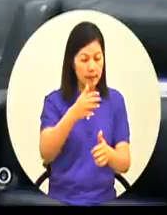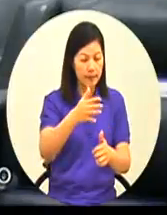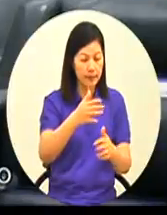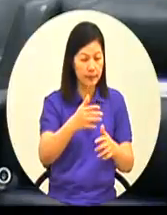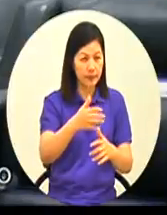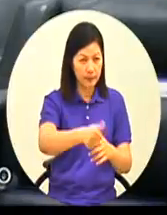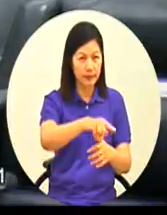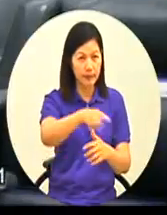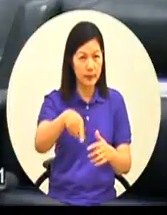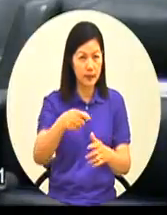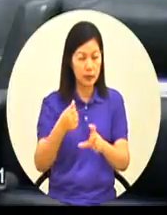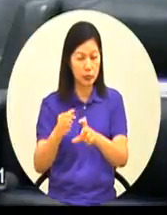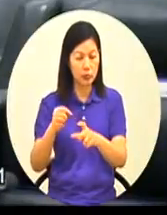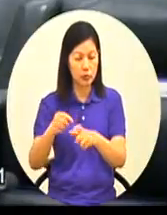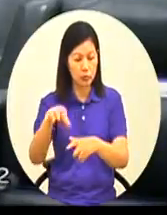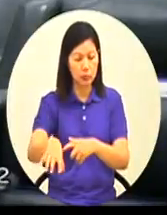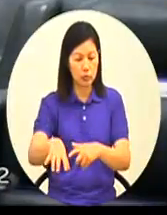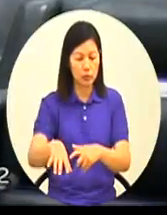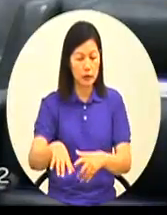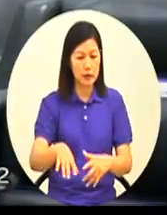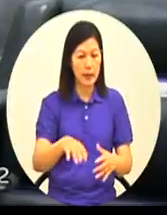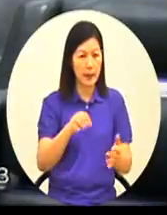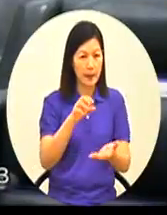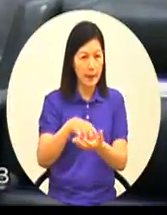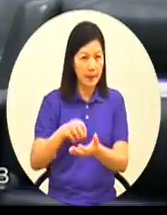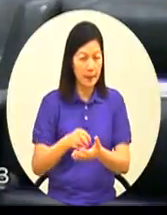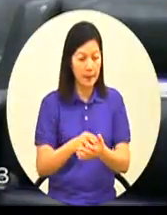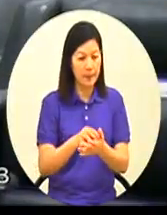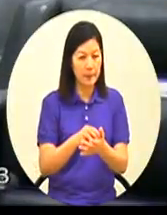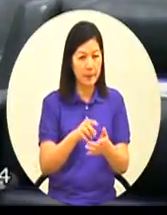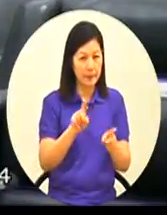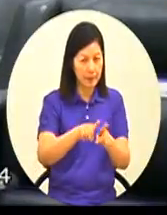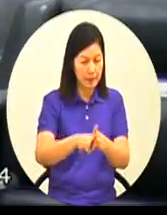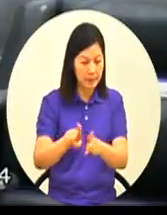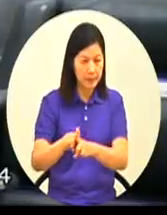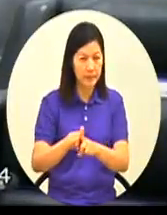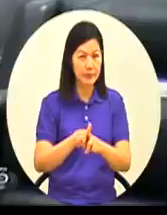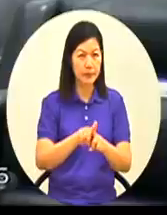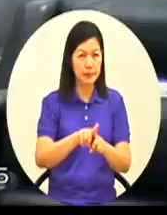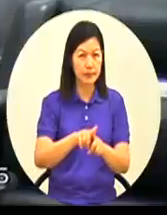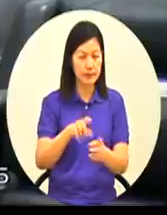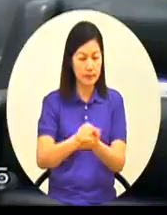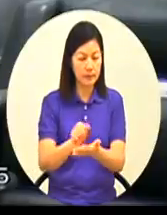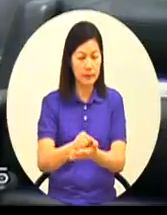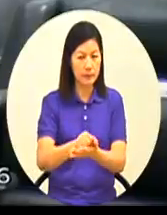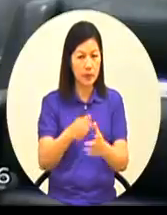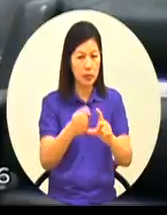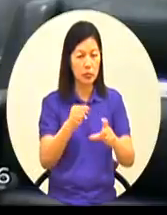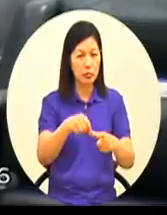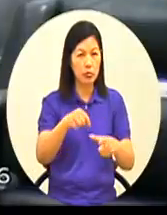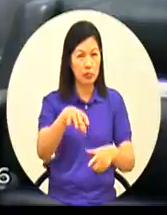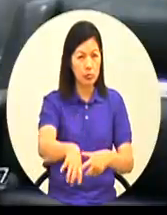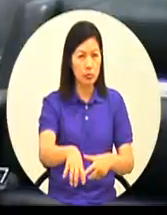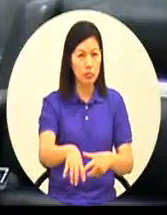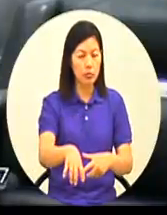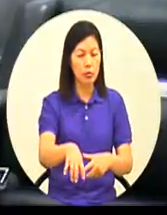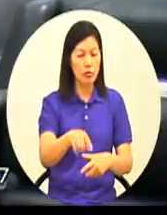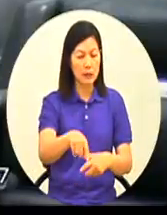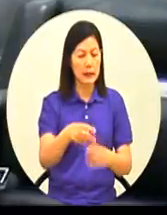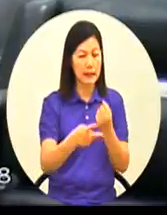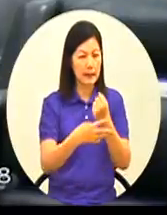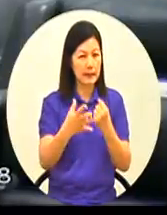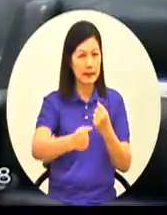的伴侣住籍的整个的流程，不管是户政单位、区公所也好，那甚至我们一些里